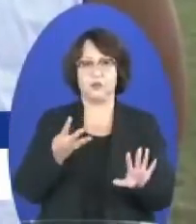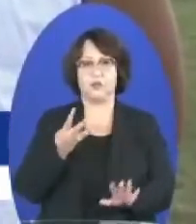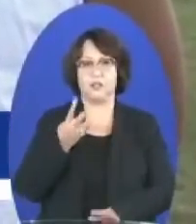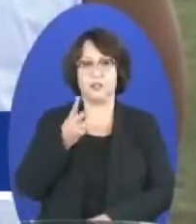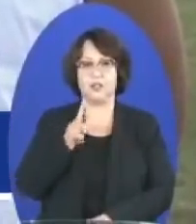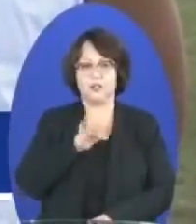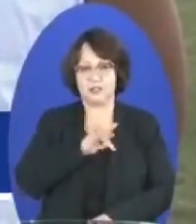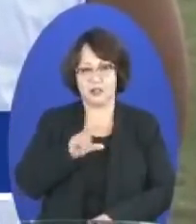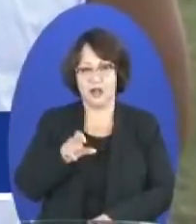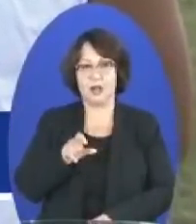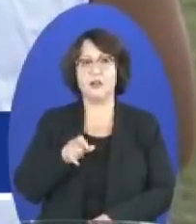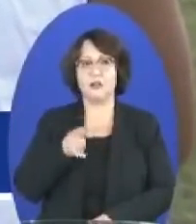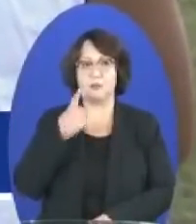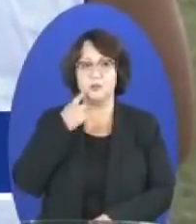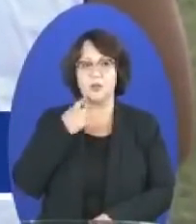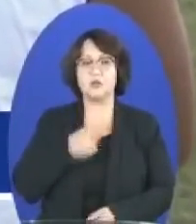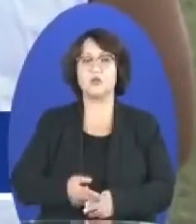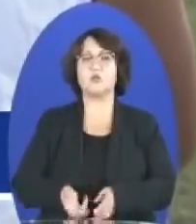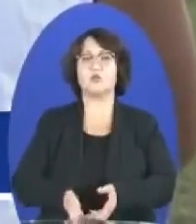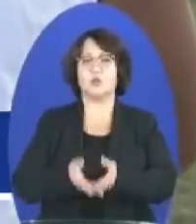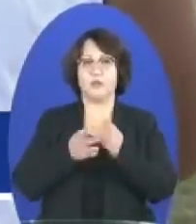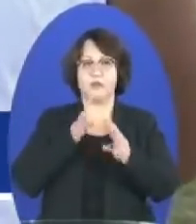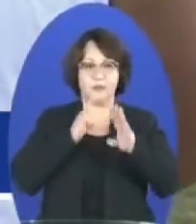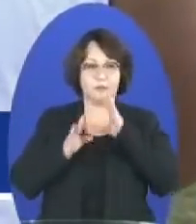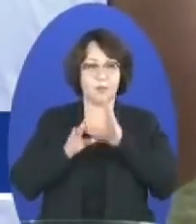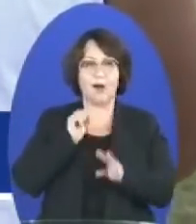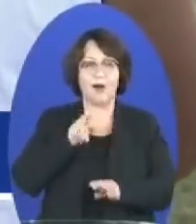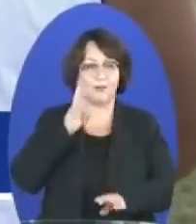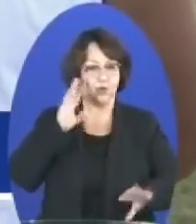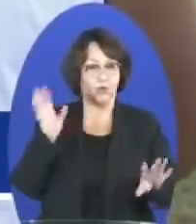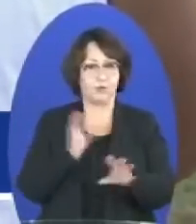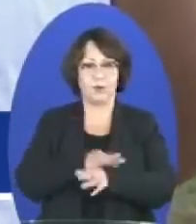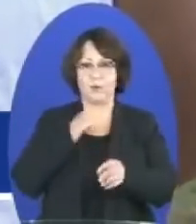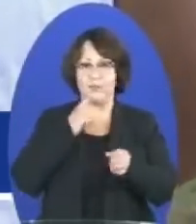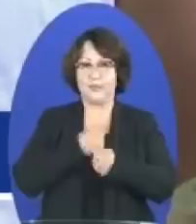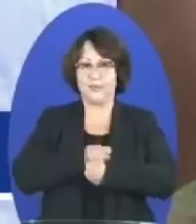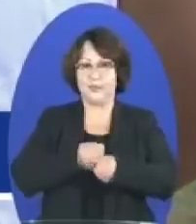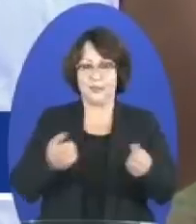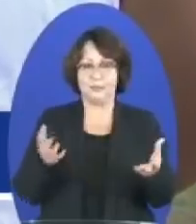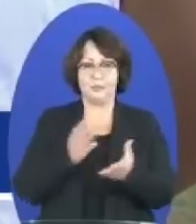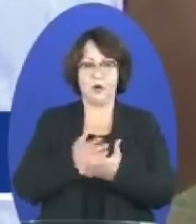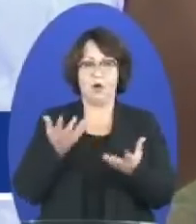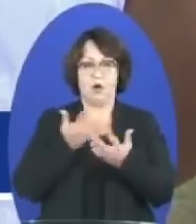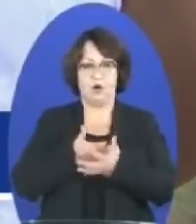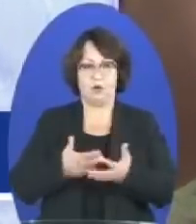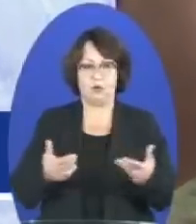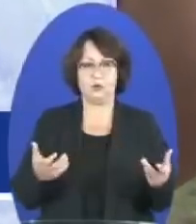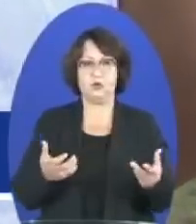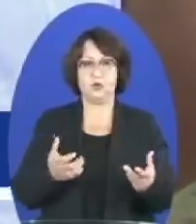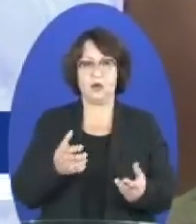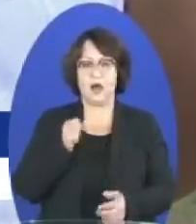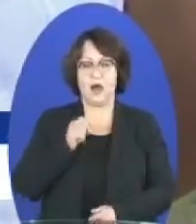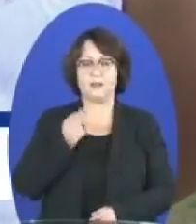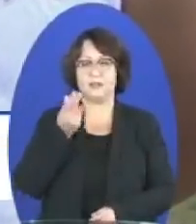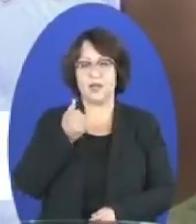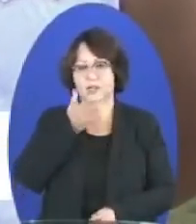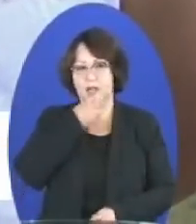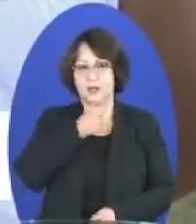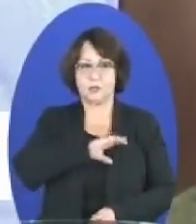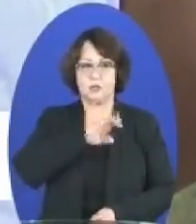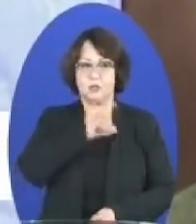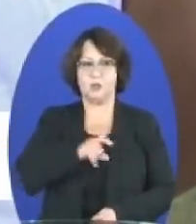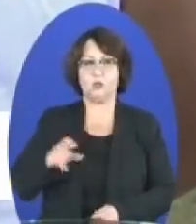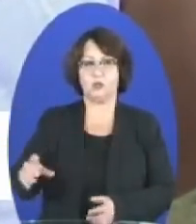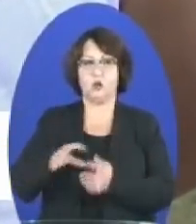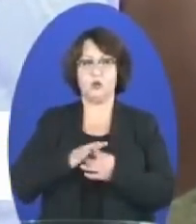орох орон гэрте болоход нь дэмжиж туслаарай гэж Facebook дээр аян явуулсан. Тэгээд энэ аяны хүрээнд болохоор яг хөө нилээд олон тийм ашигтай боёнтой хүмүүс холбогдоод